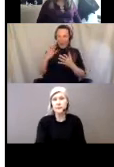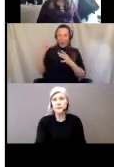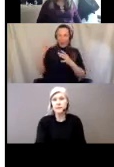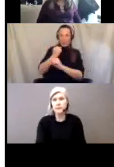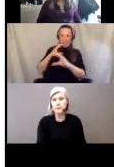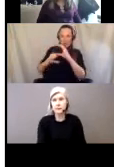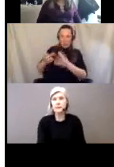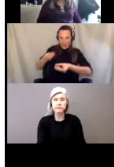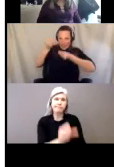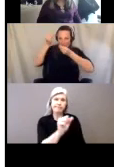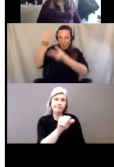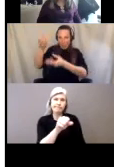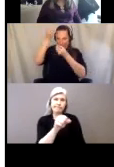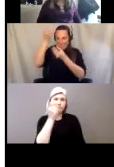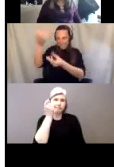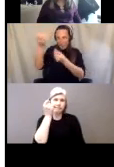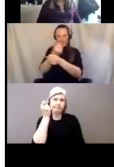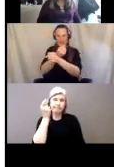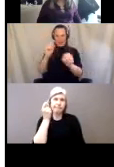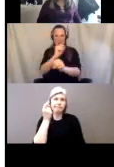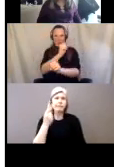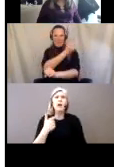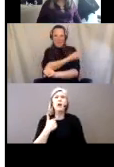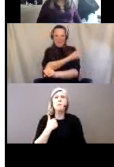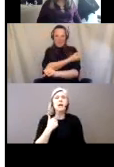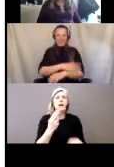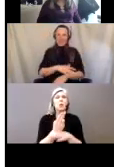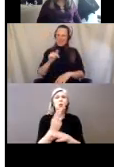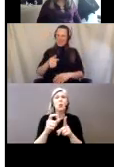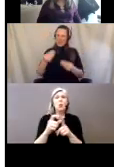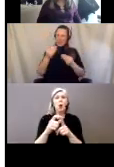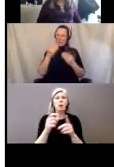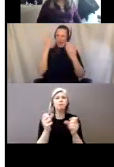et c'est là où, sur ce point dont, où nous avons des préoccupations.